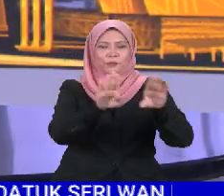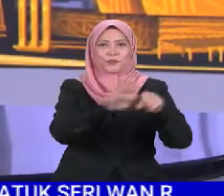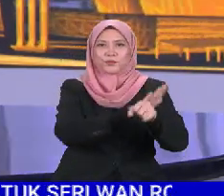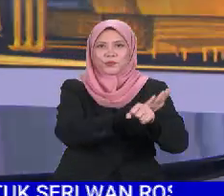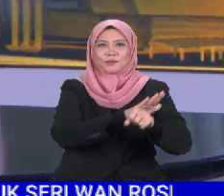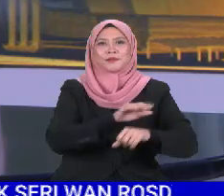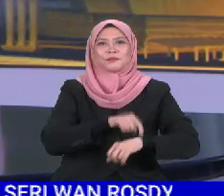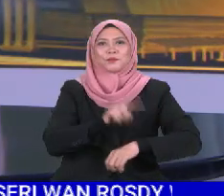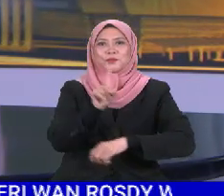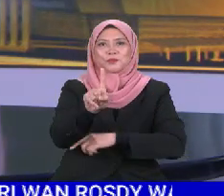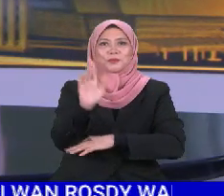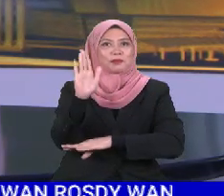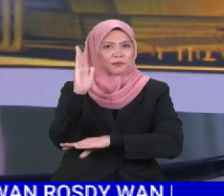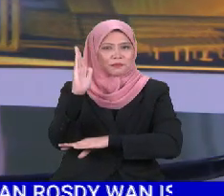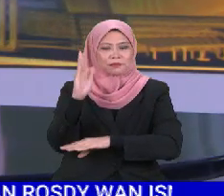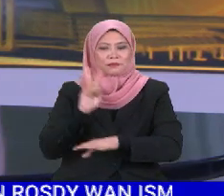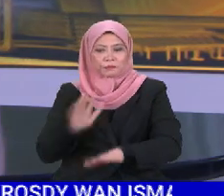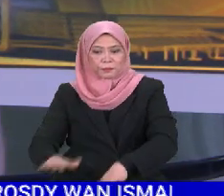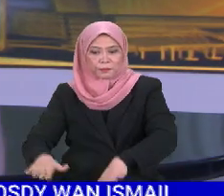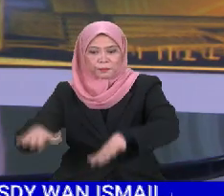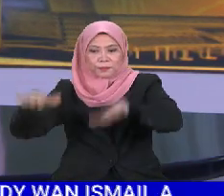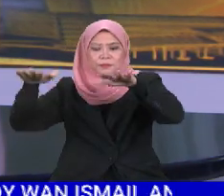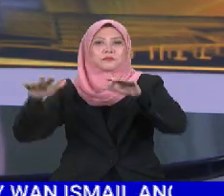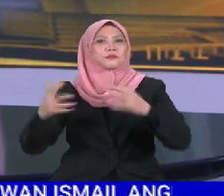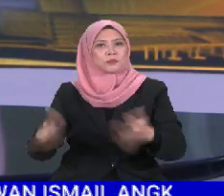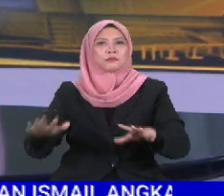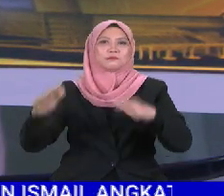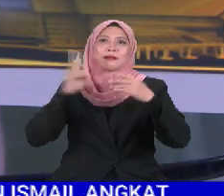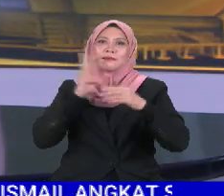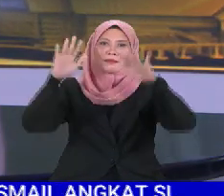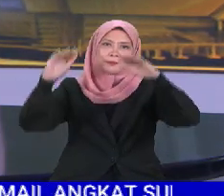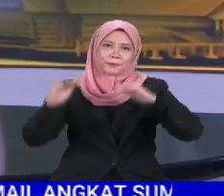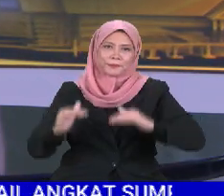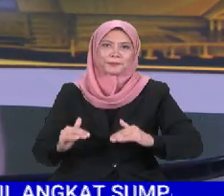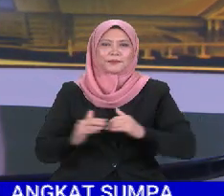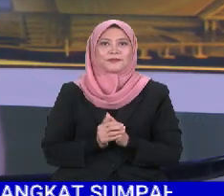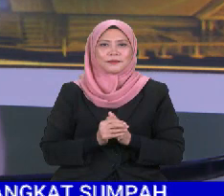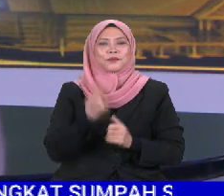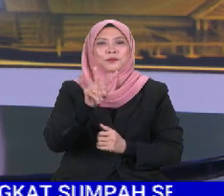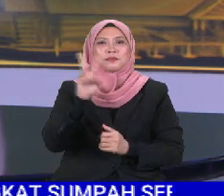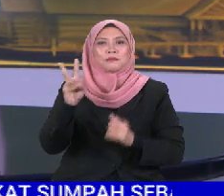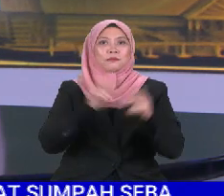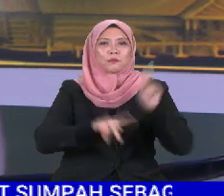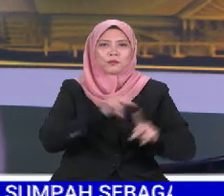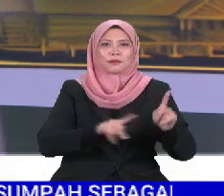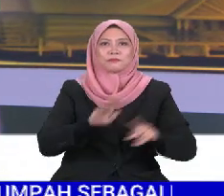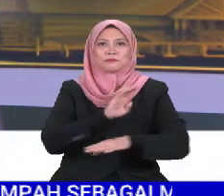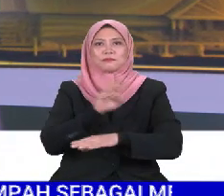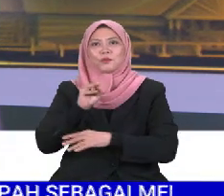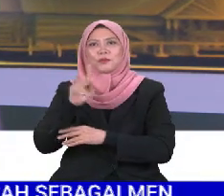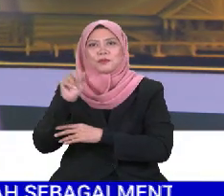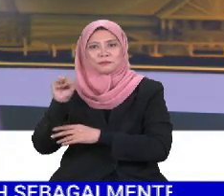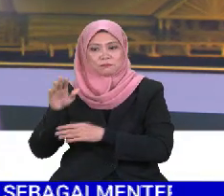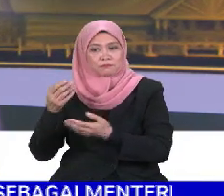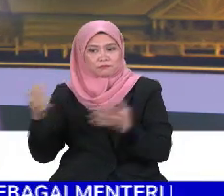pada satu tengah hari tadi apabila banjir di daerah itu pulih sepenuhnya selama 60 orang penduduk dalam mukim batu talam yang